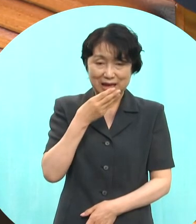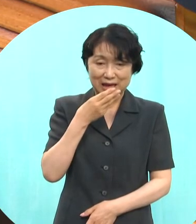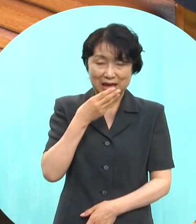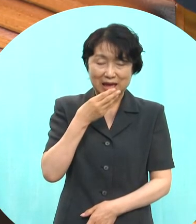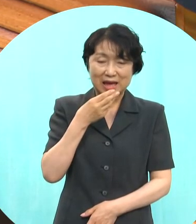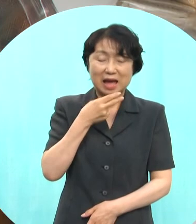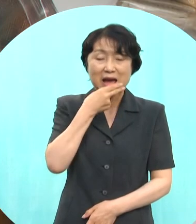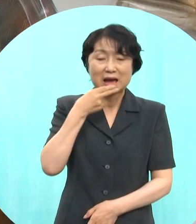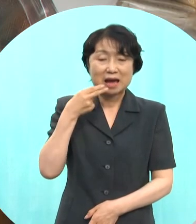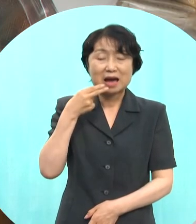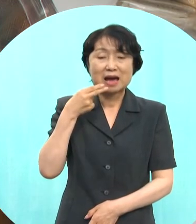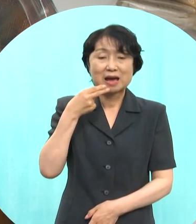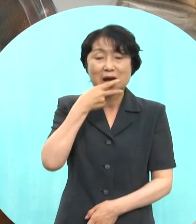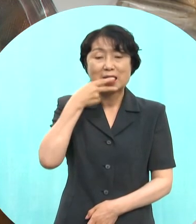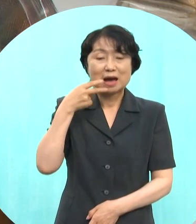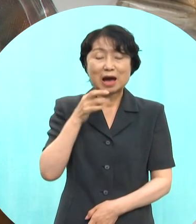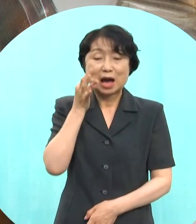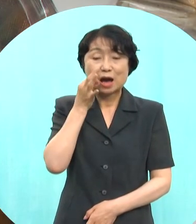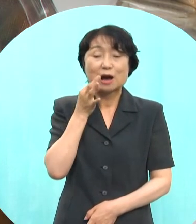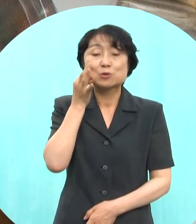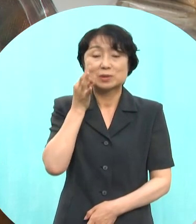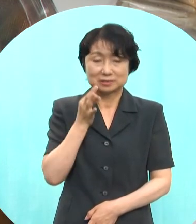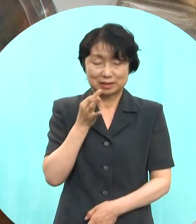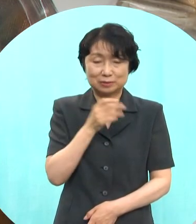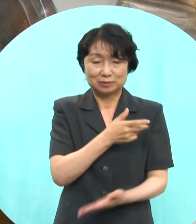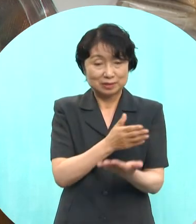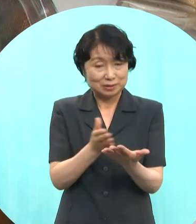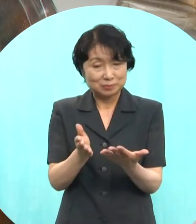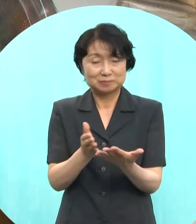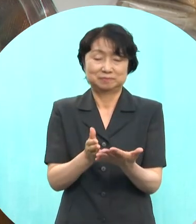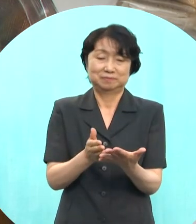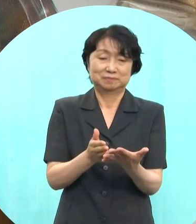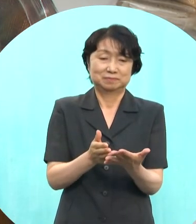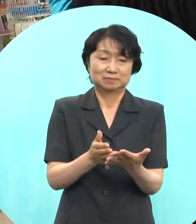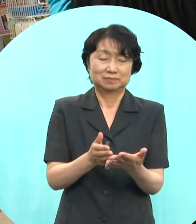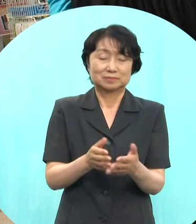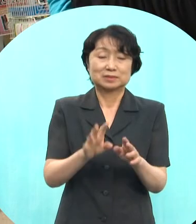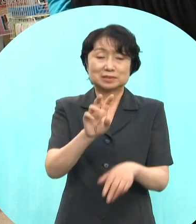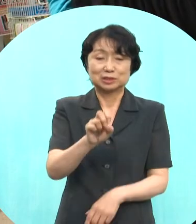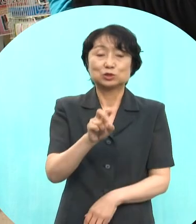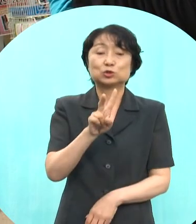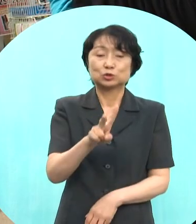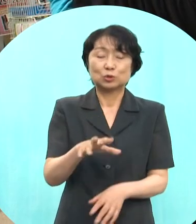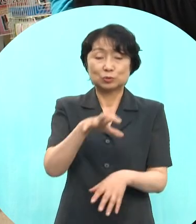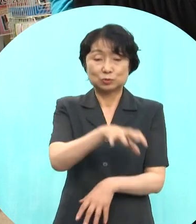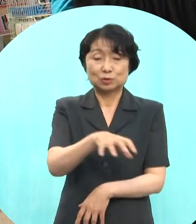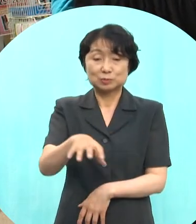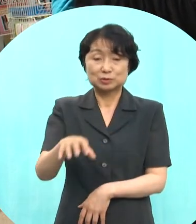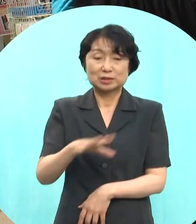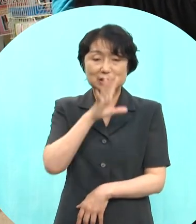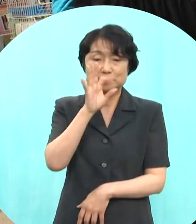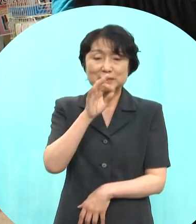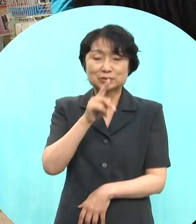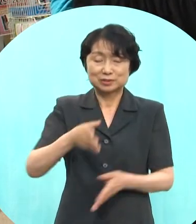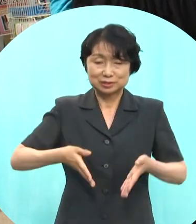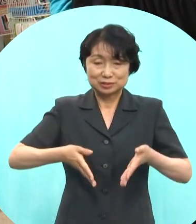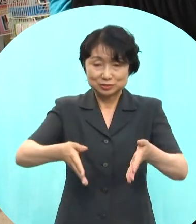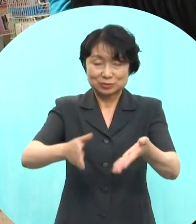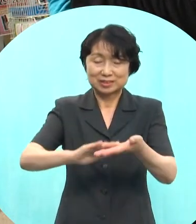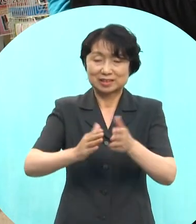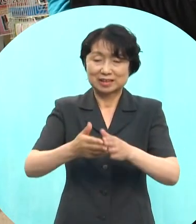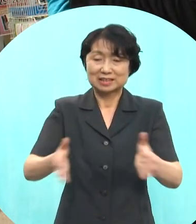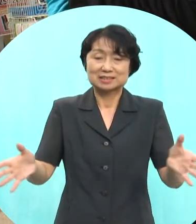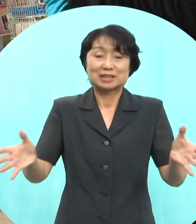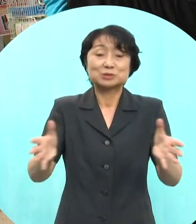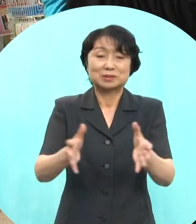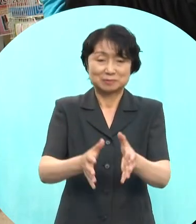や伏野川漁協の天然あゆめしなど24のブースが山口市中心商